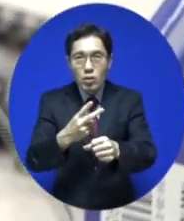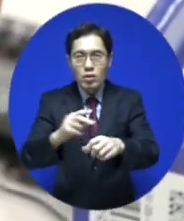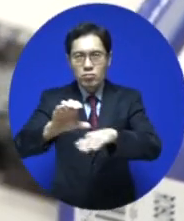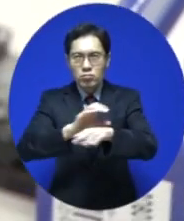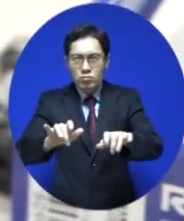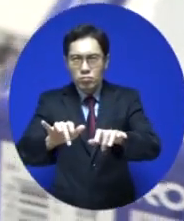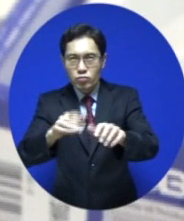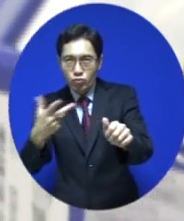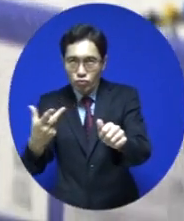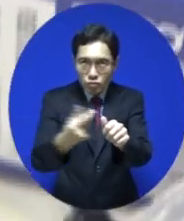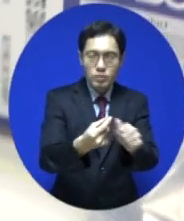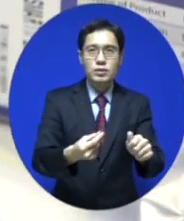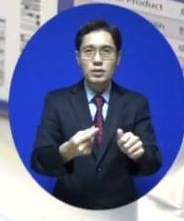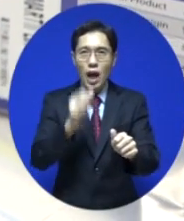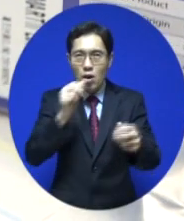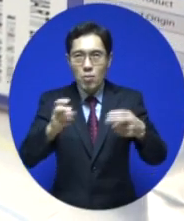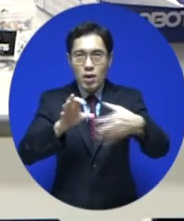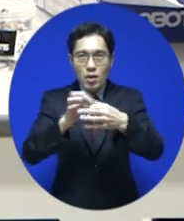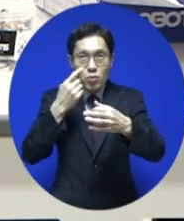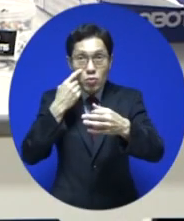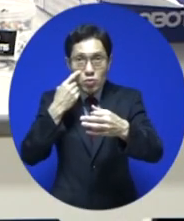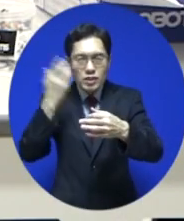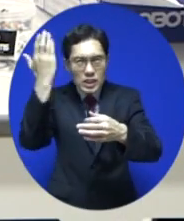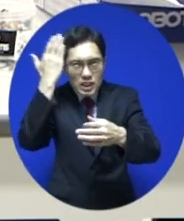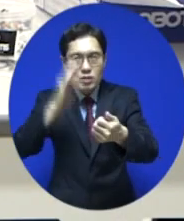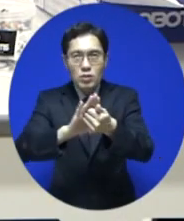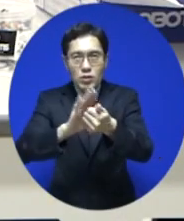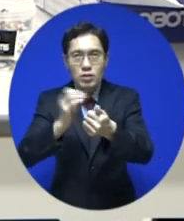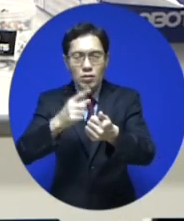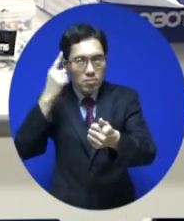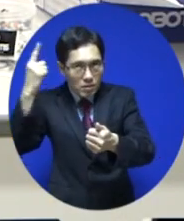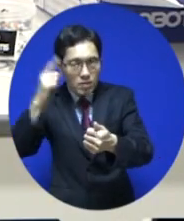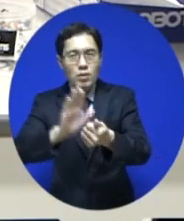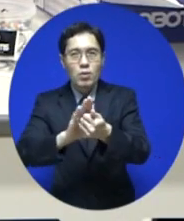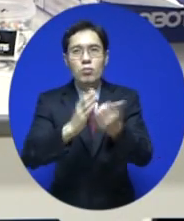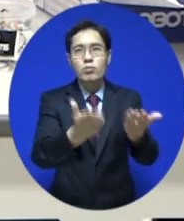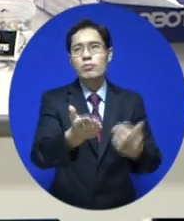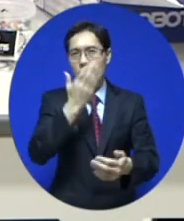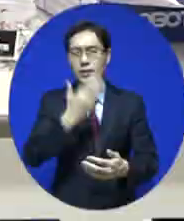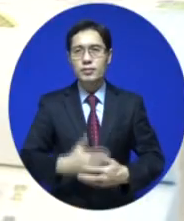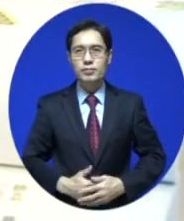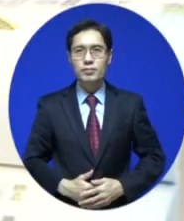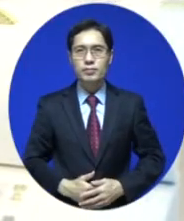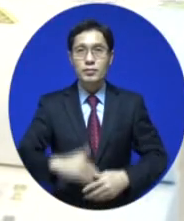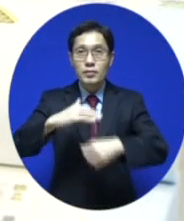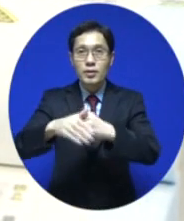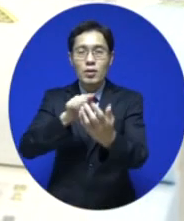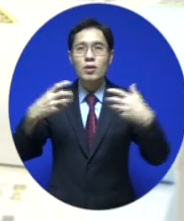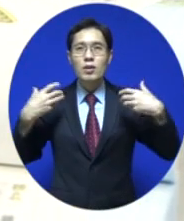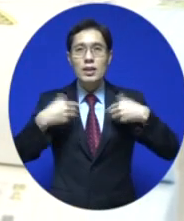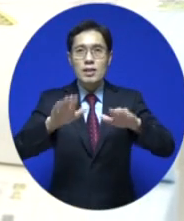진행돼 학생들이 로봇에 대한 이해를 돕고 창작의 즐거움을 체험할 수 있는 뜻깊은 시간이 됐습니다.